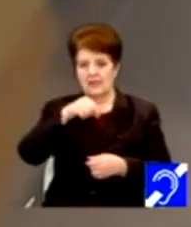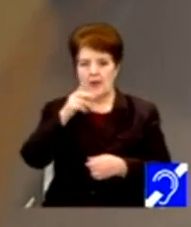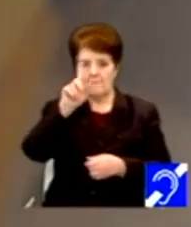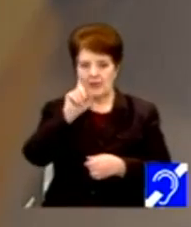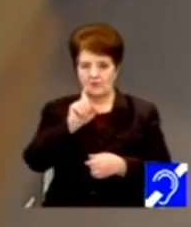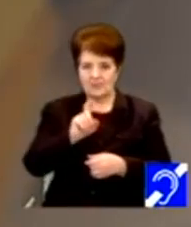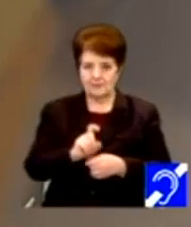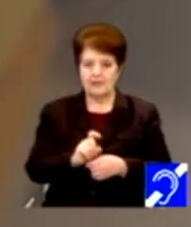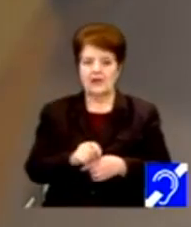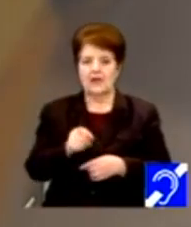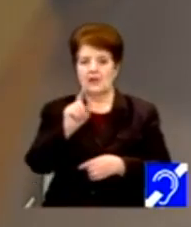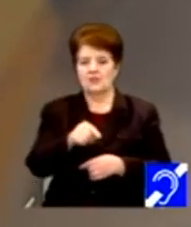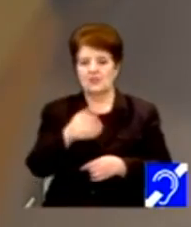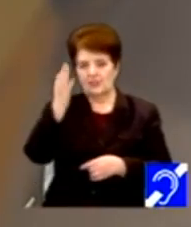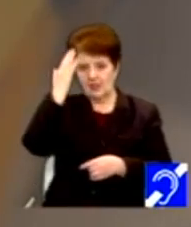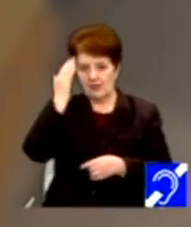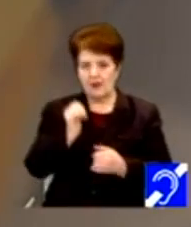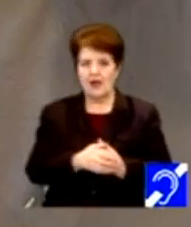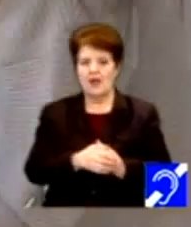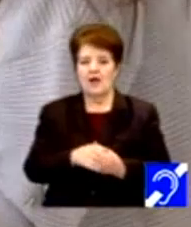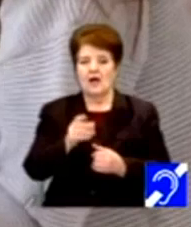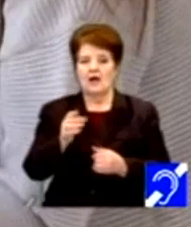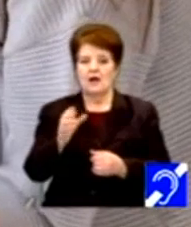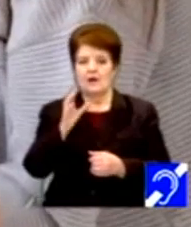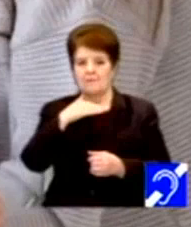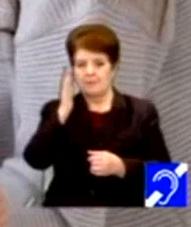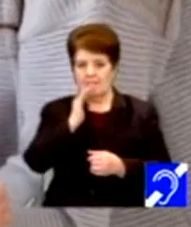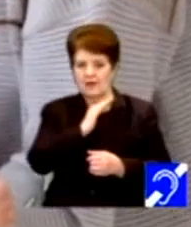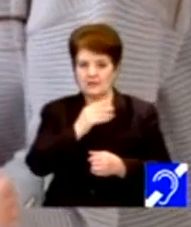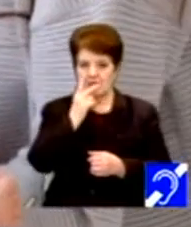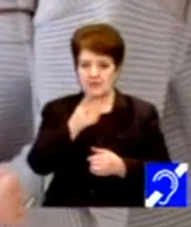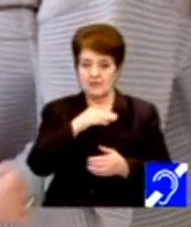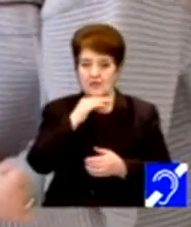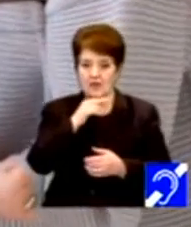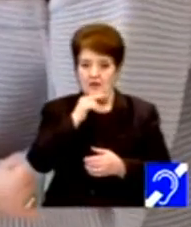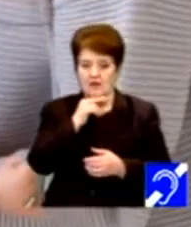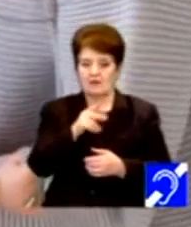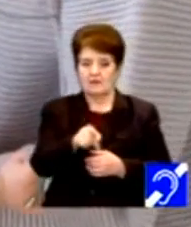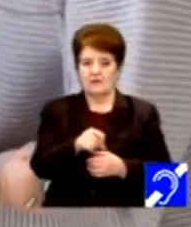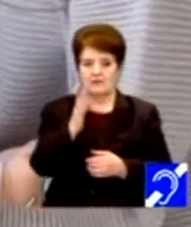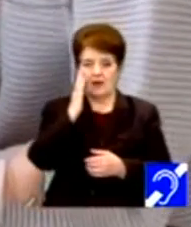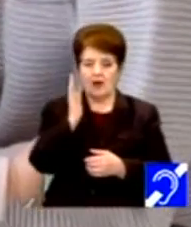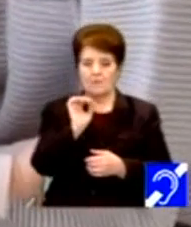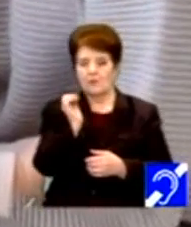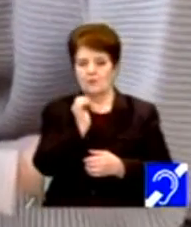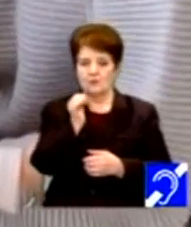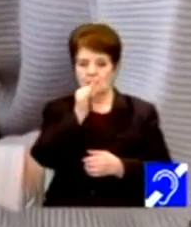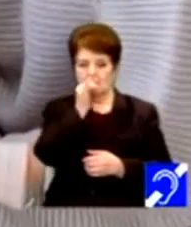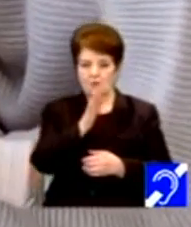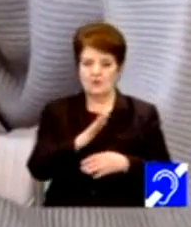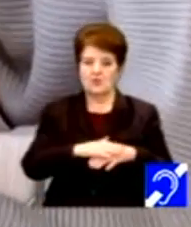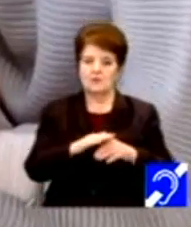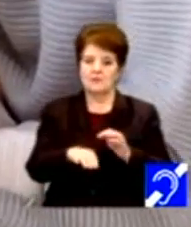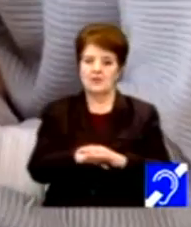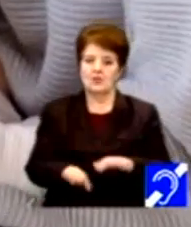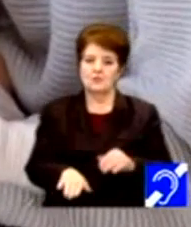adesea și pe cei din trunchiul cerebral. Părinții s-au îngrijorat atunci când au observat că micuțul nu-și ține singur capul și nu își mișcă mâinile